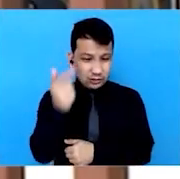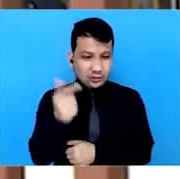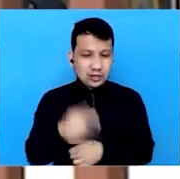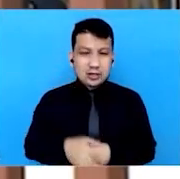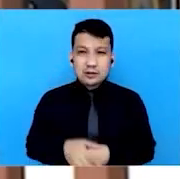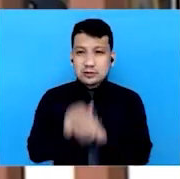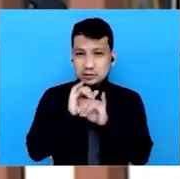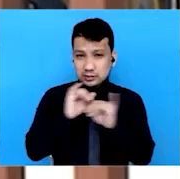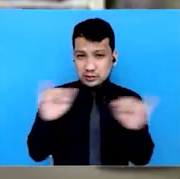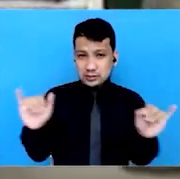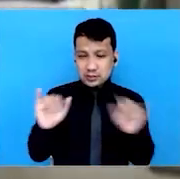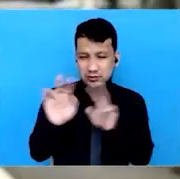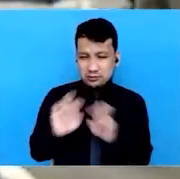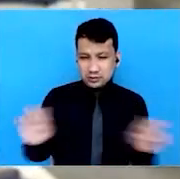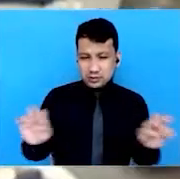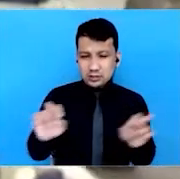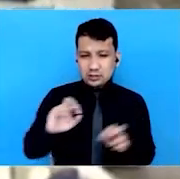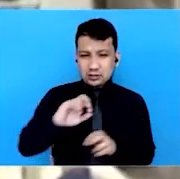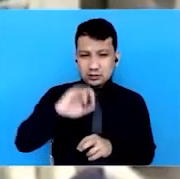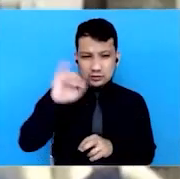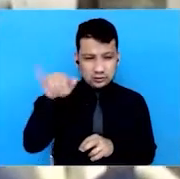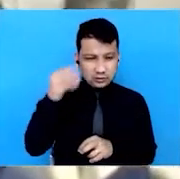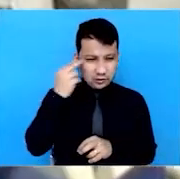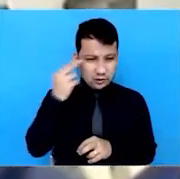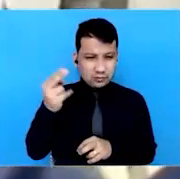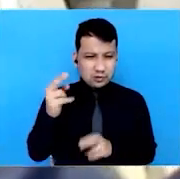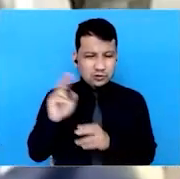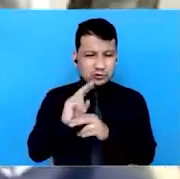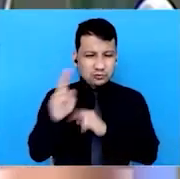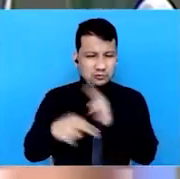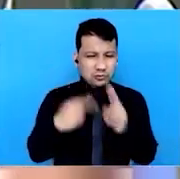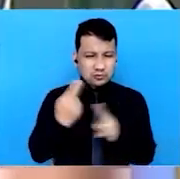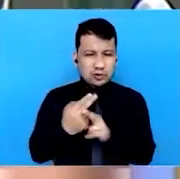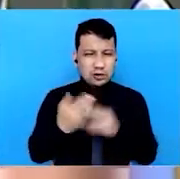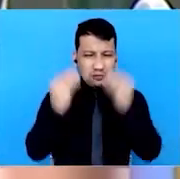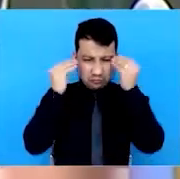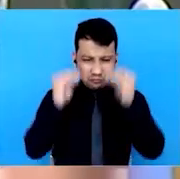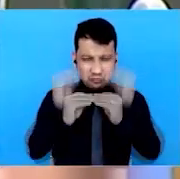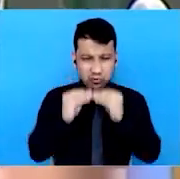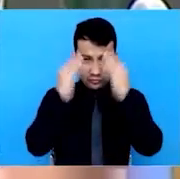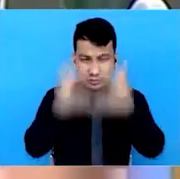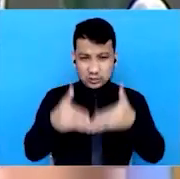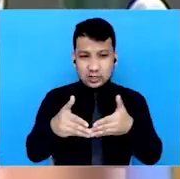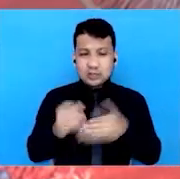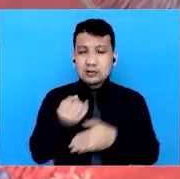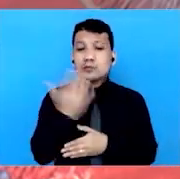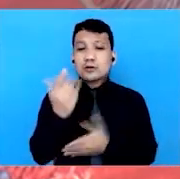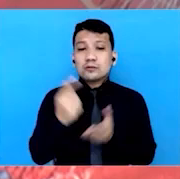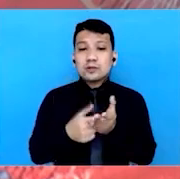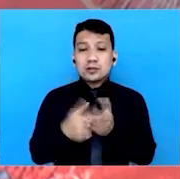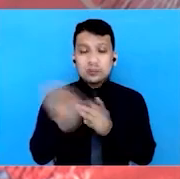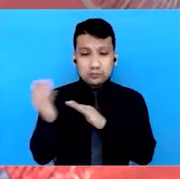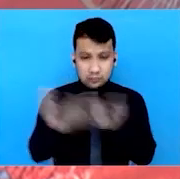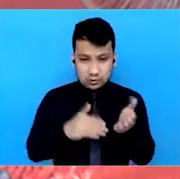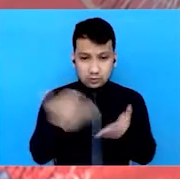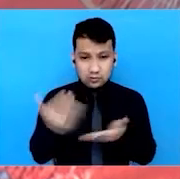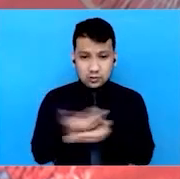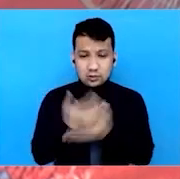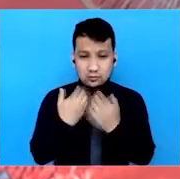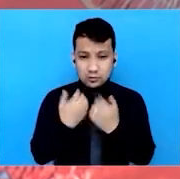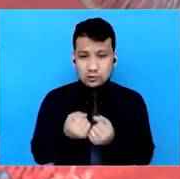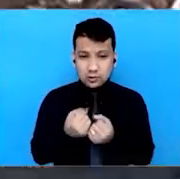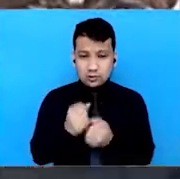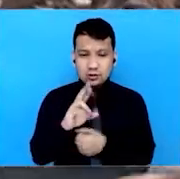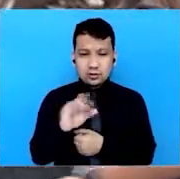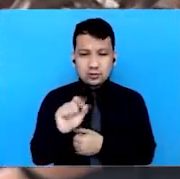kasi sa pag-aaral ng Johns Hopkins University, dapat isinasaalang-alang din ang rate of death, new and active cases, recovery rate at